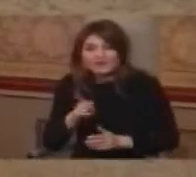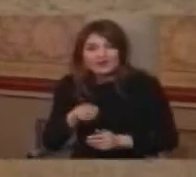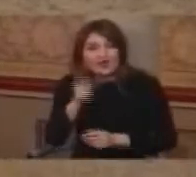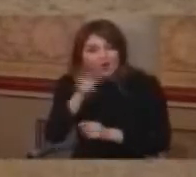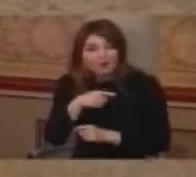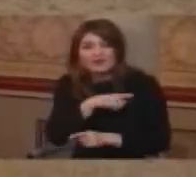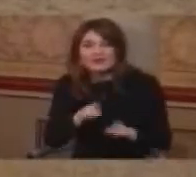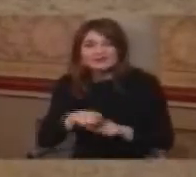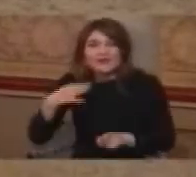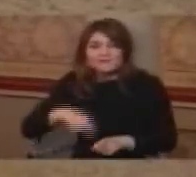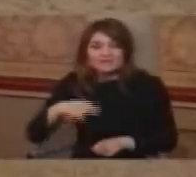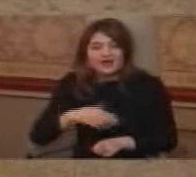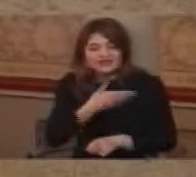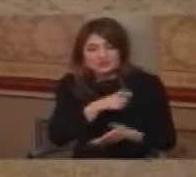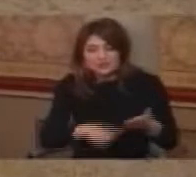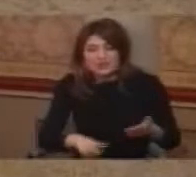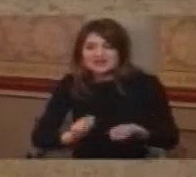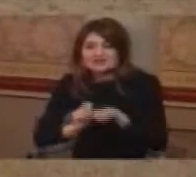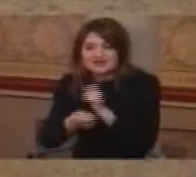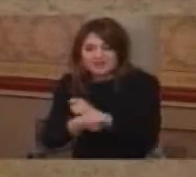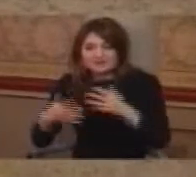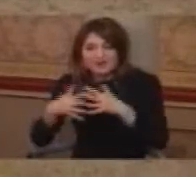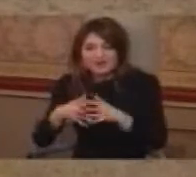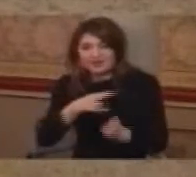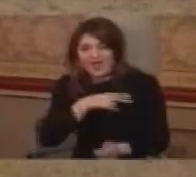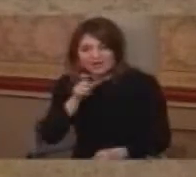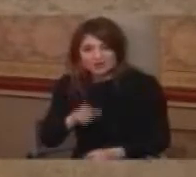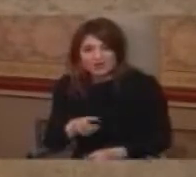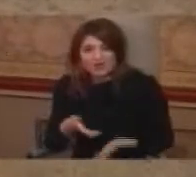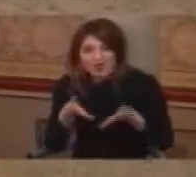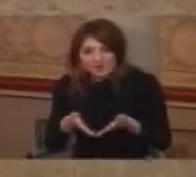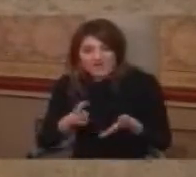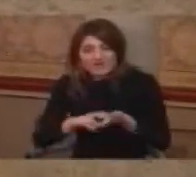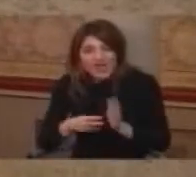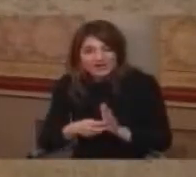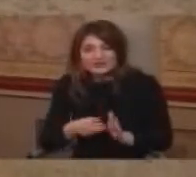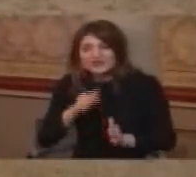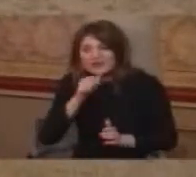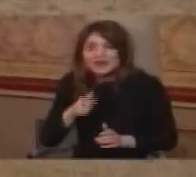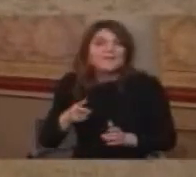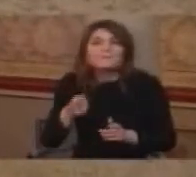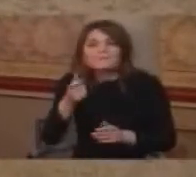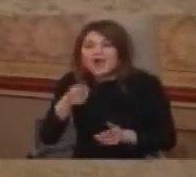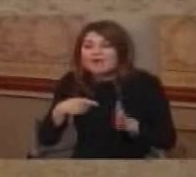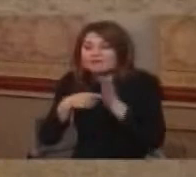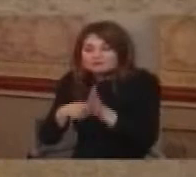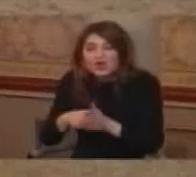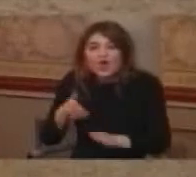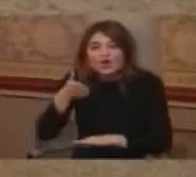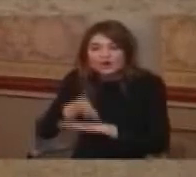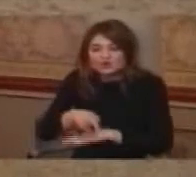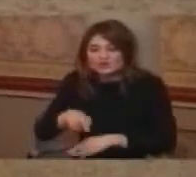predsjednika skupštine, zamjenicu gradonačelnika, da na ovaj način i simbolični demonstriramo kroz ovu